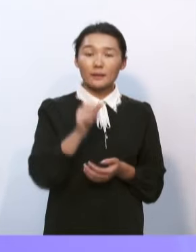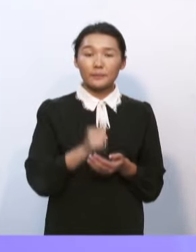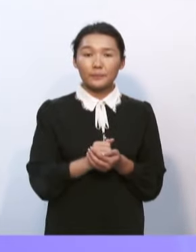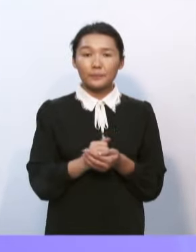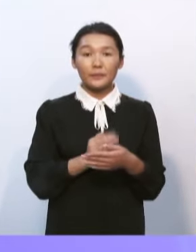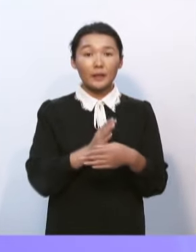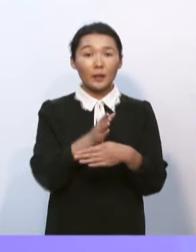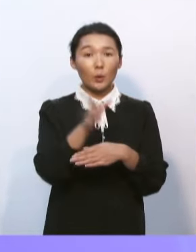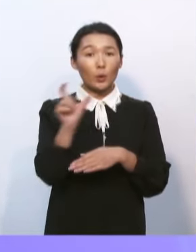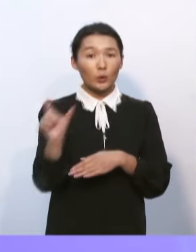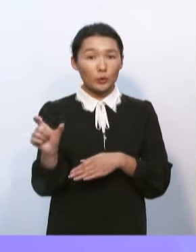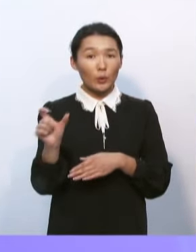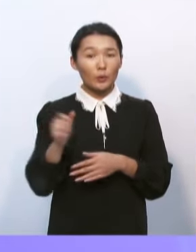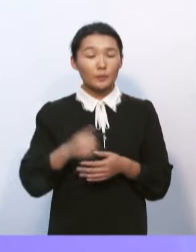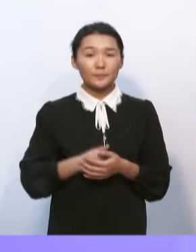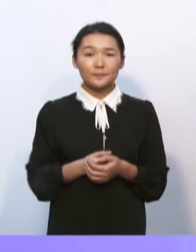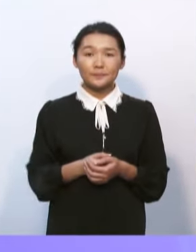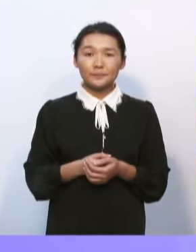Конок.